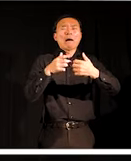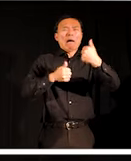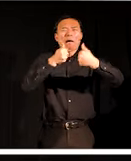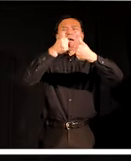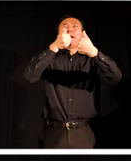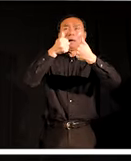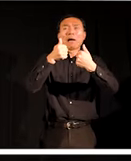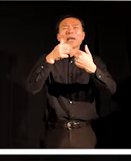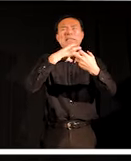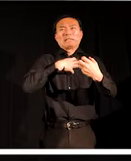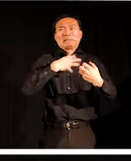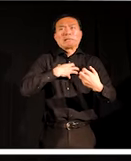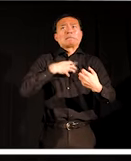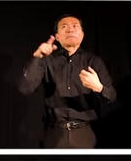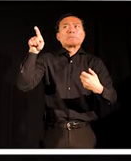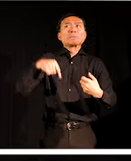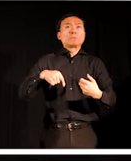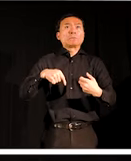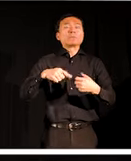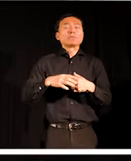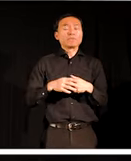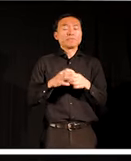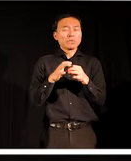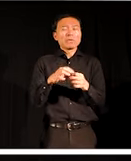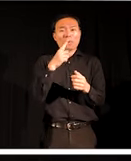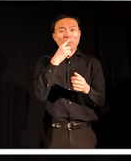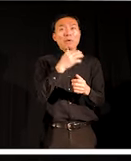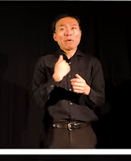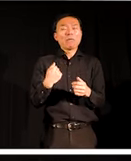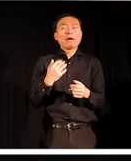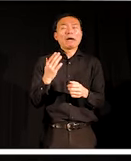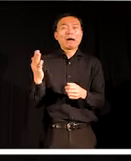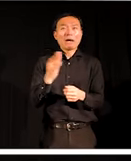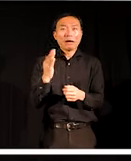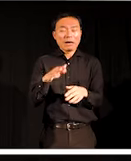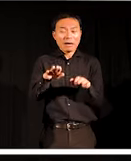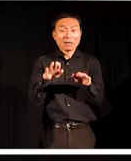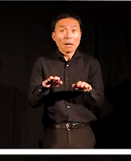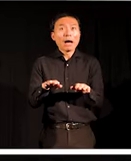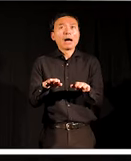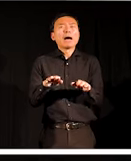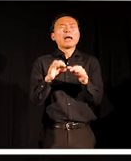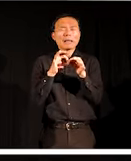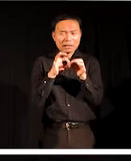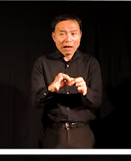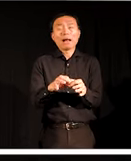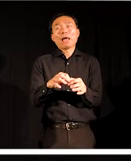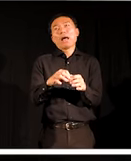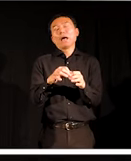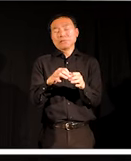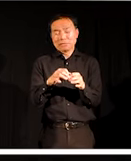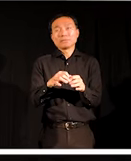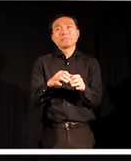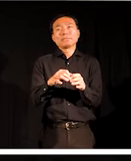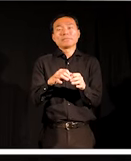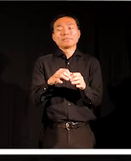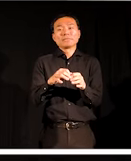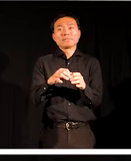つかない大きな危機を招いてしまいますだから私たちは今このような状況だからこそですね